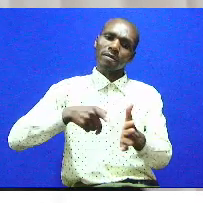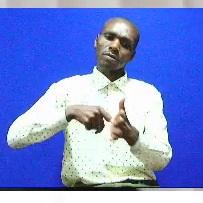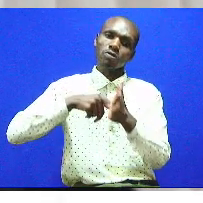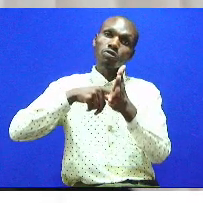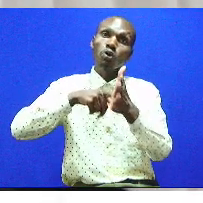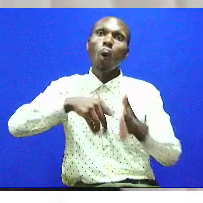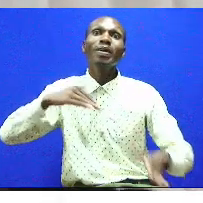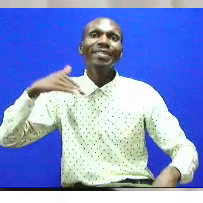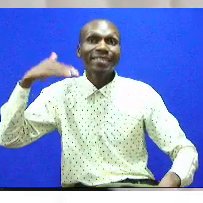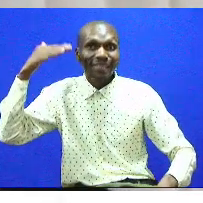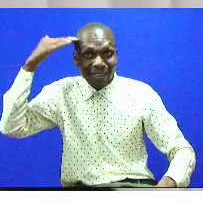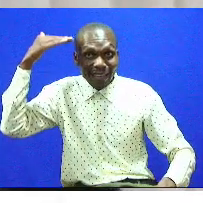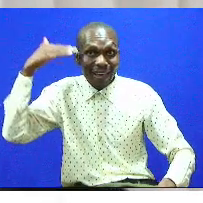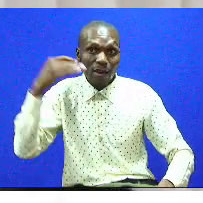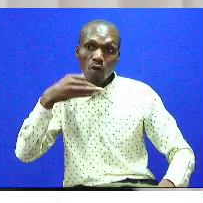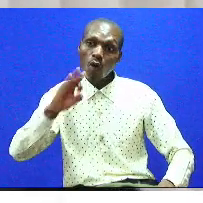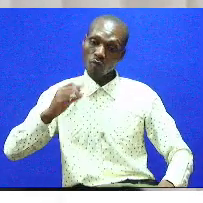chere,